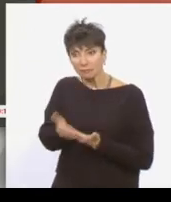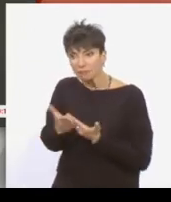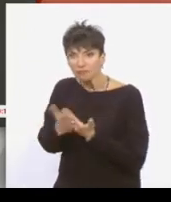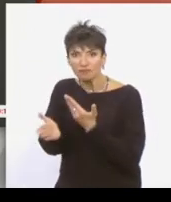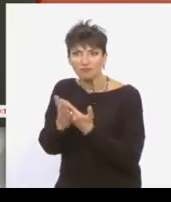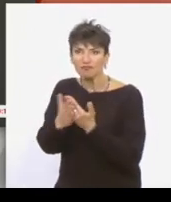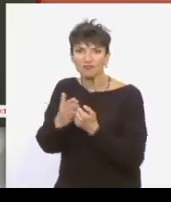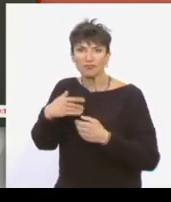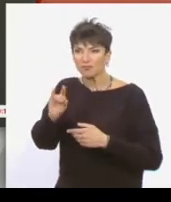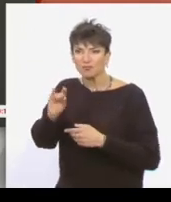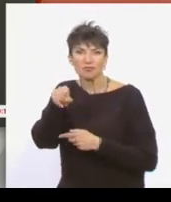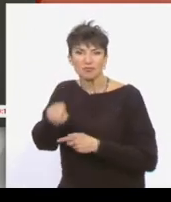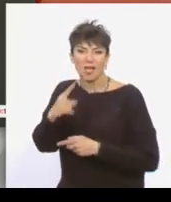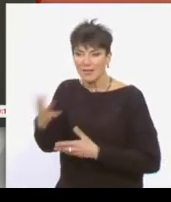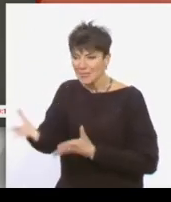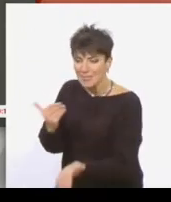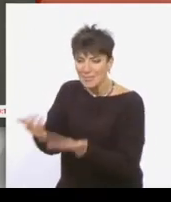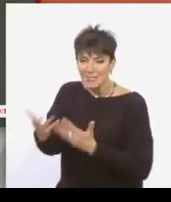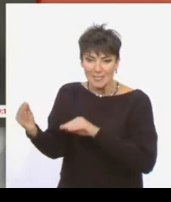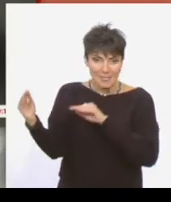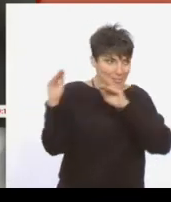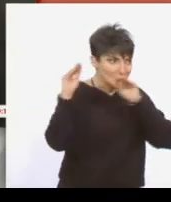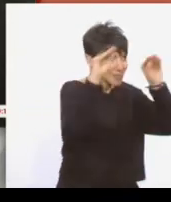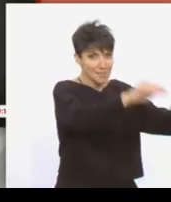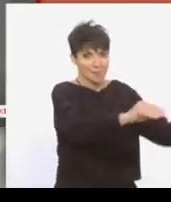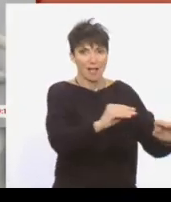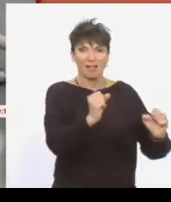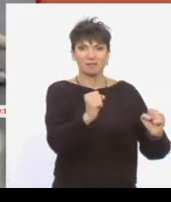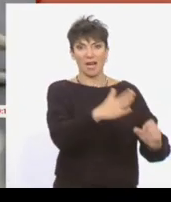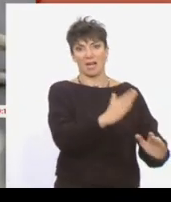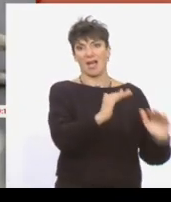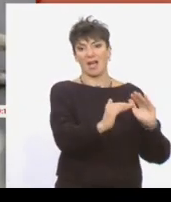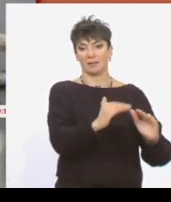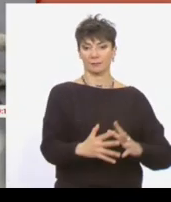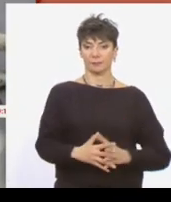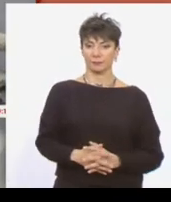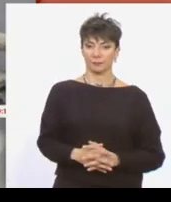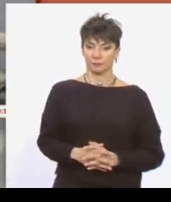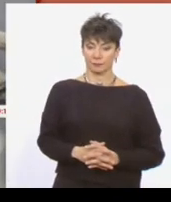προσπάθησαν να σώσουν τα ζωάκια και να τα μεταφέρουν σε ασφαλή σημεία.